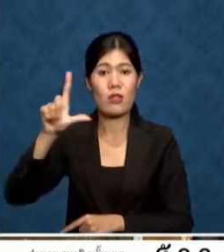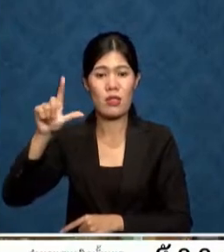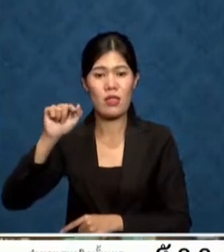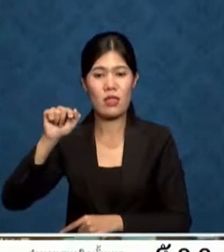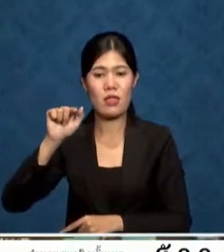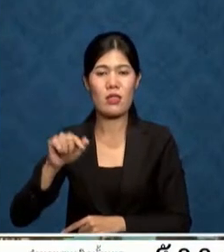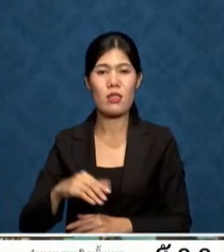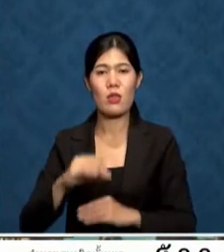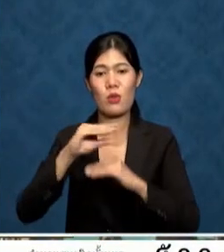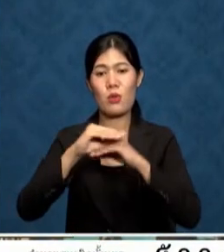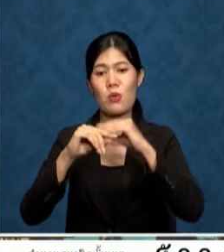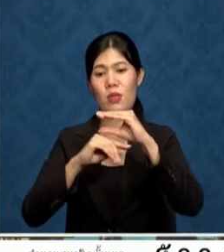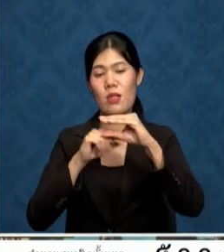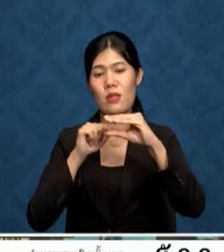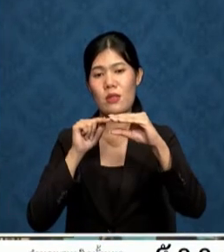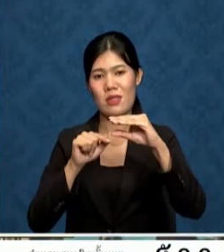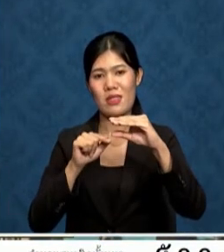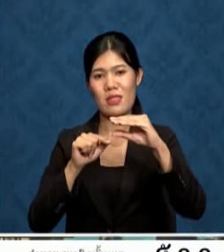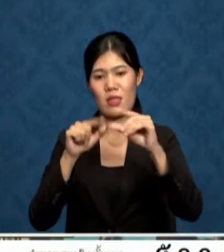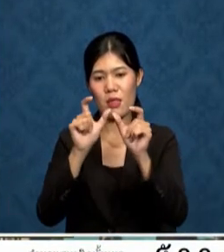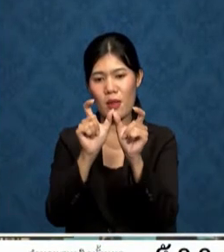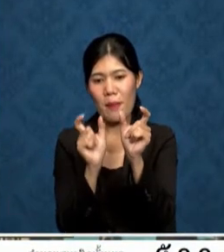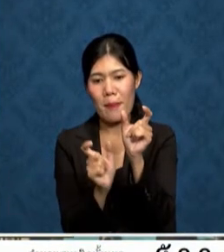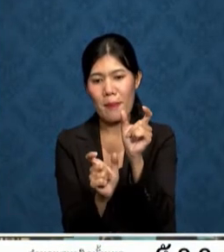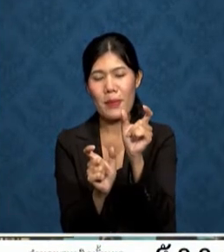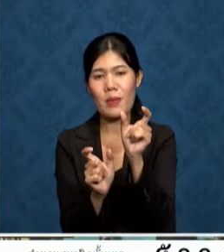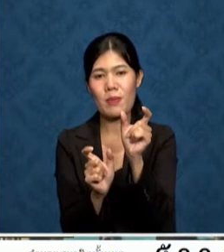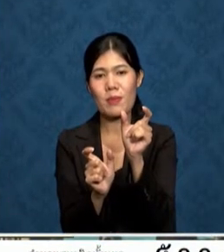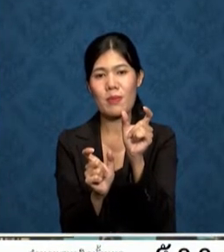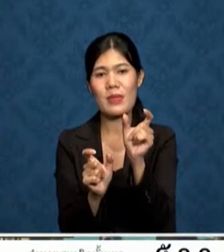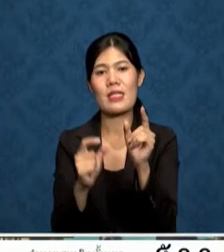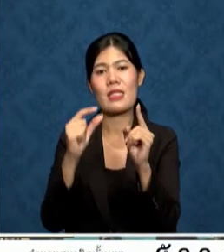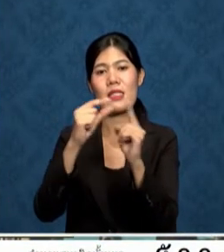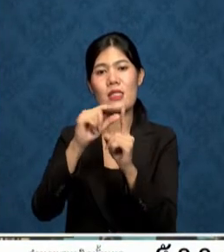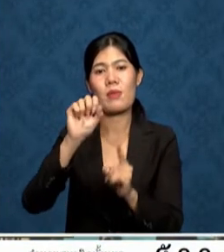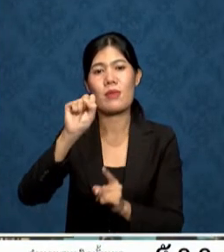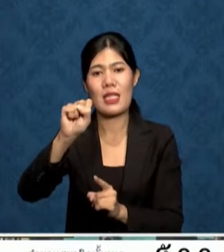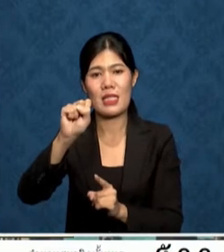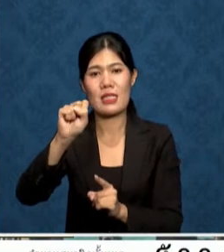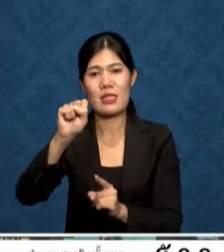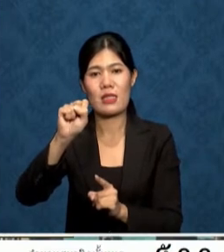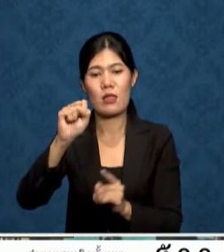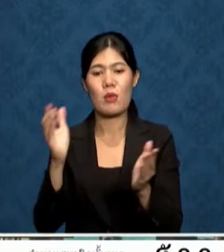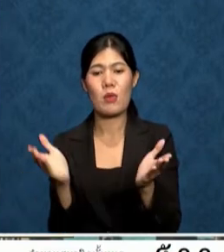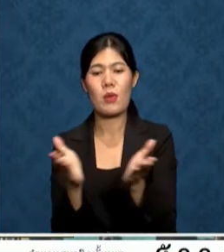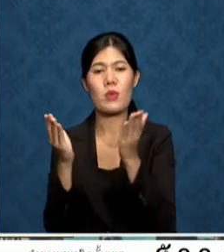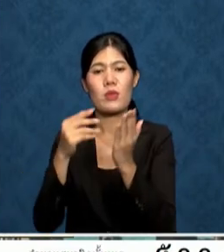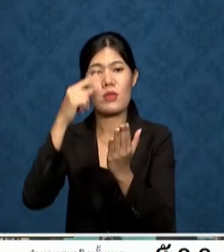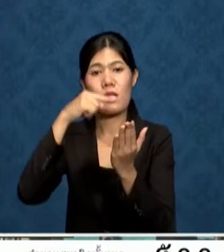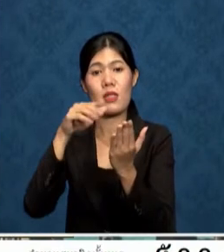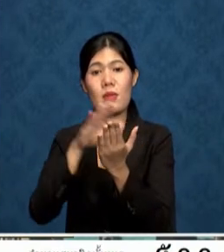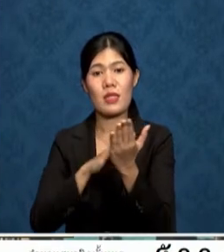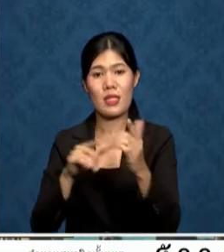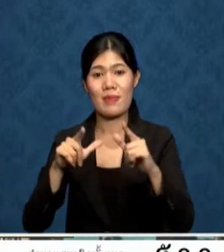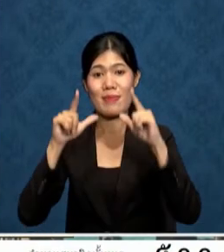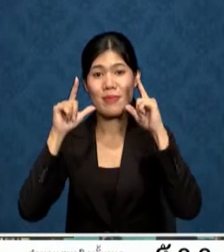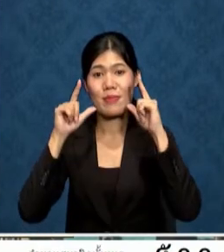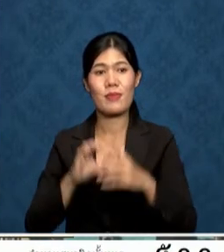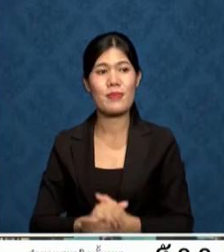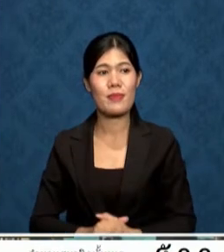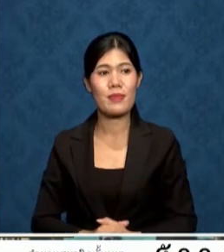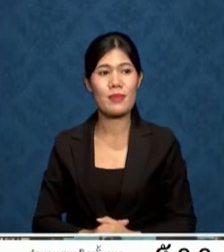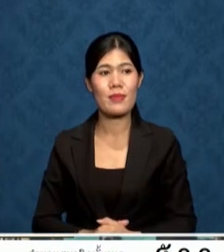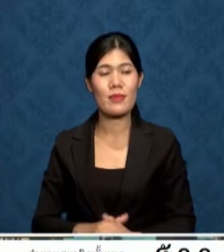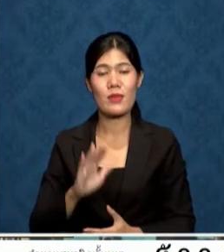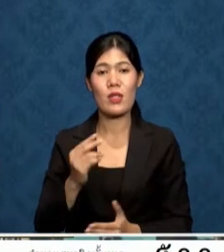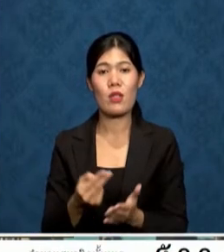ครับว่ามีโครงการที่ห้อยคำว่า Soft Powerมาแต่ในรายละเอียดเนี่ยน่าจะไม่ใช่ Soft Powerเลยยกตัวอย่างบนสไลด์เห็นนะ